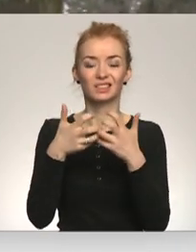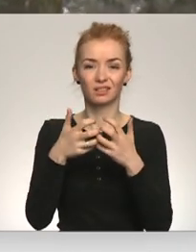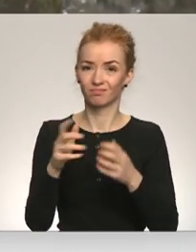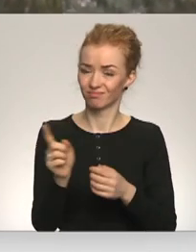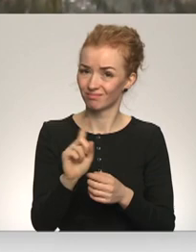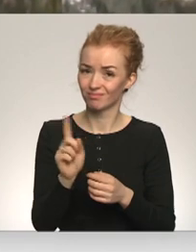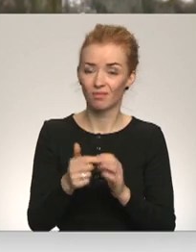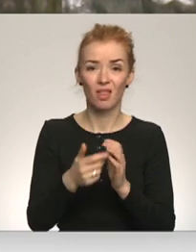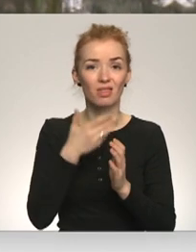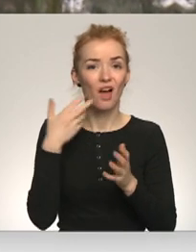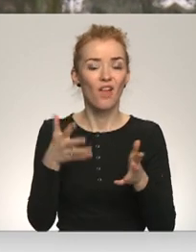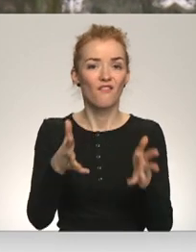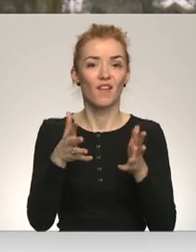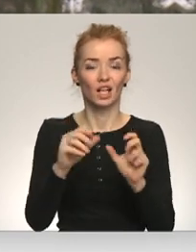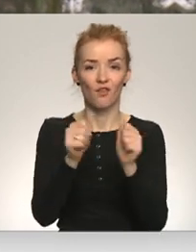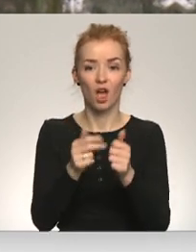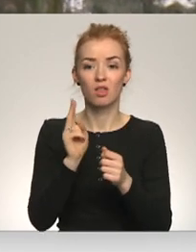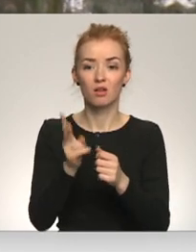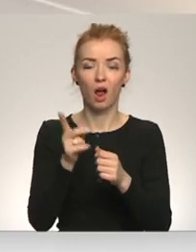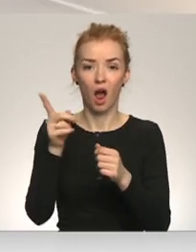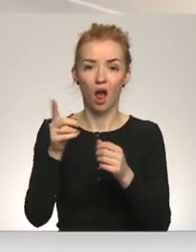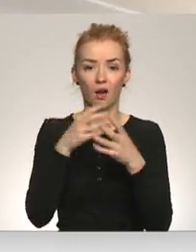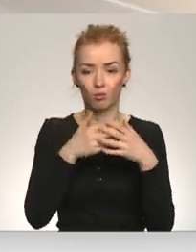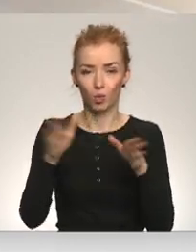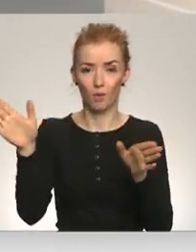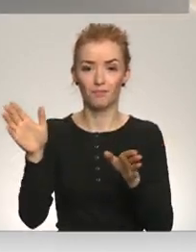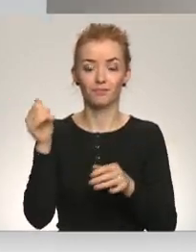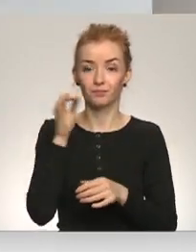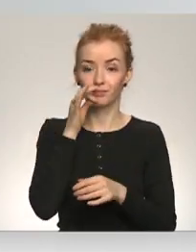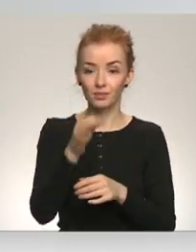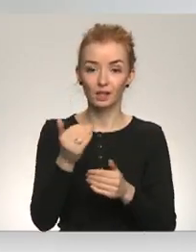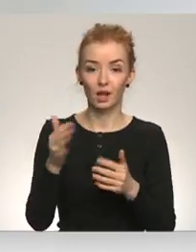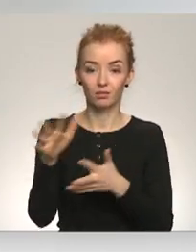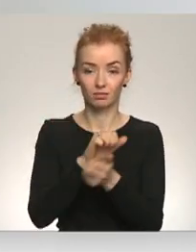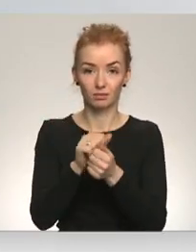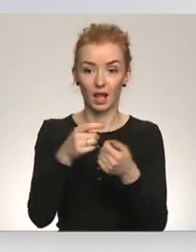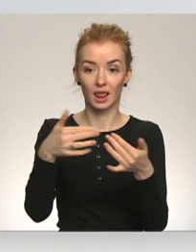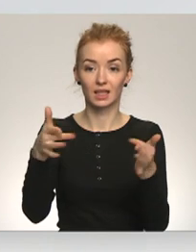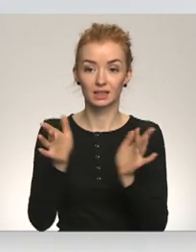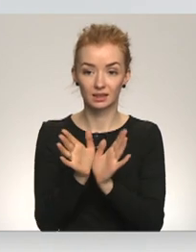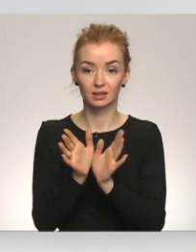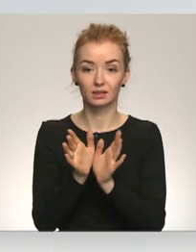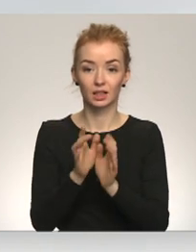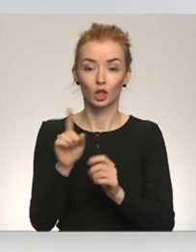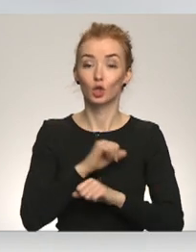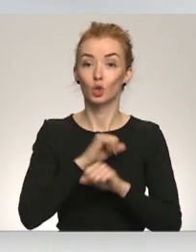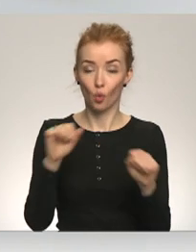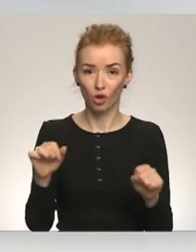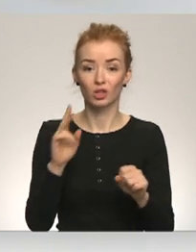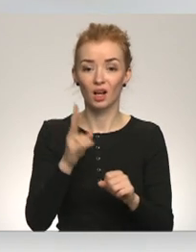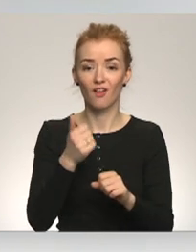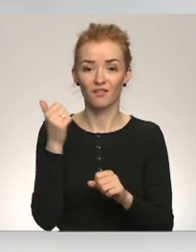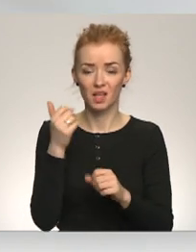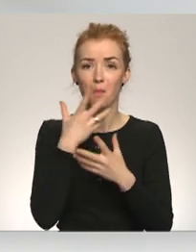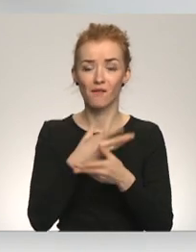nav efektīvu paņēmienu, kā izjaukt krauķu kolonijas. Nojaucot līgas tagad pa ziemai, puslīdz droši, ka pavasarī viņi